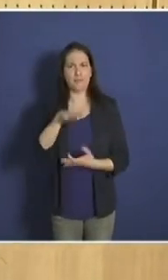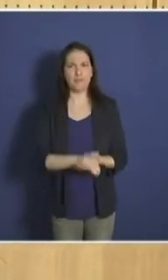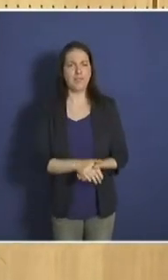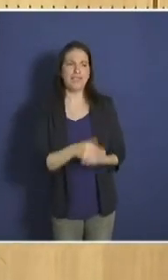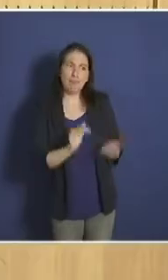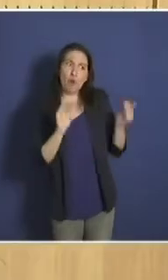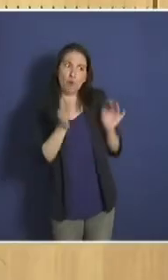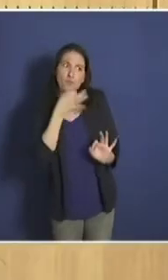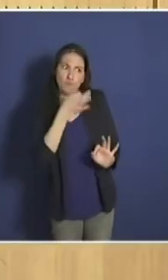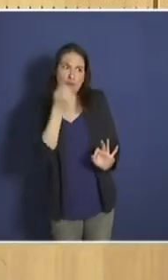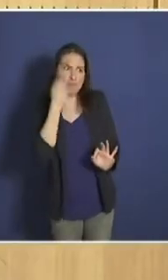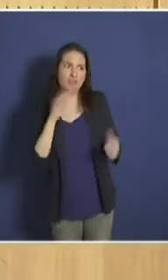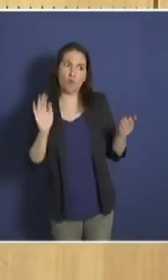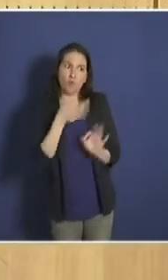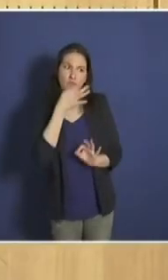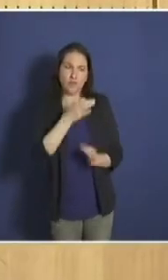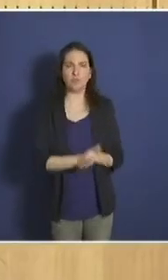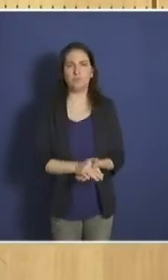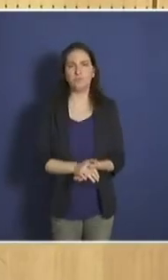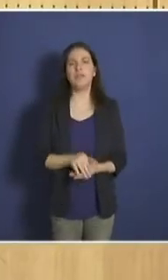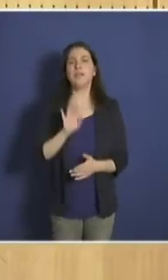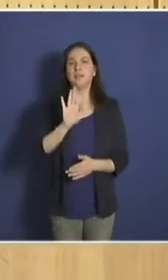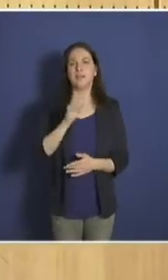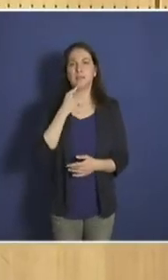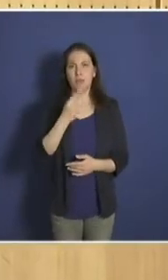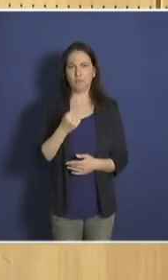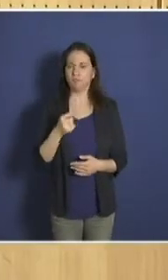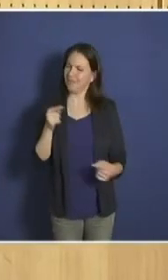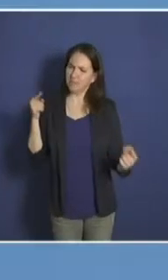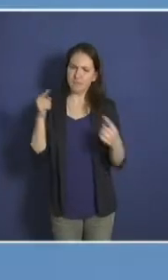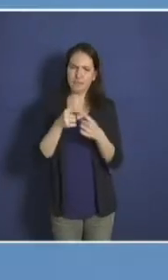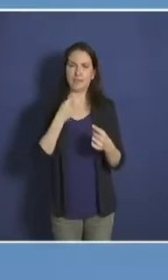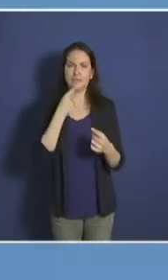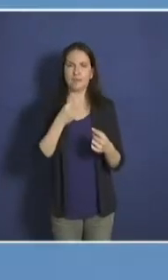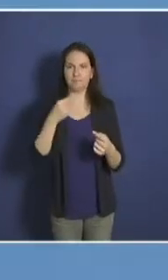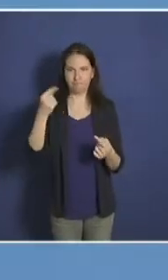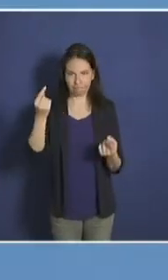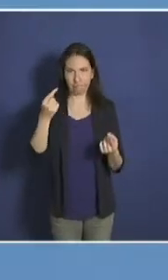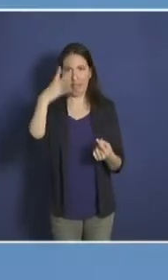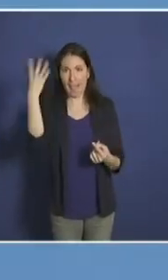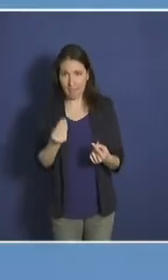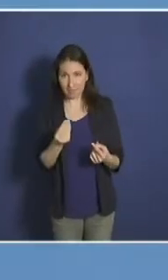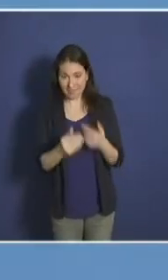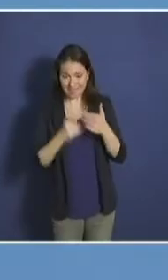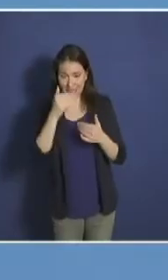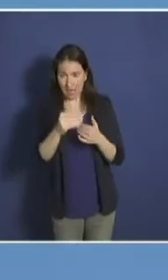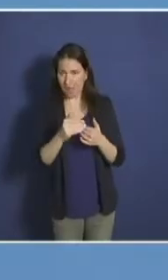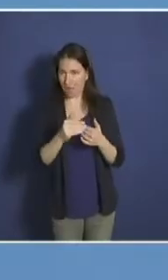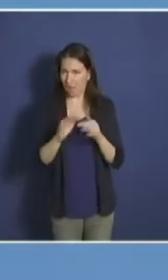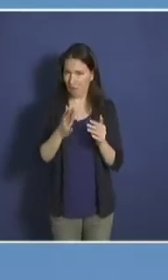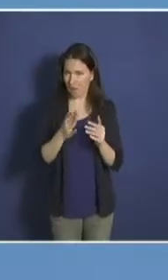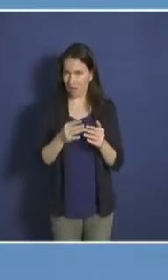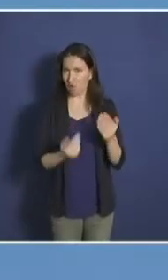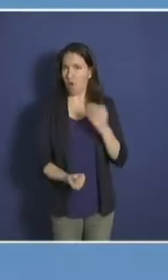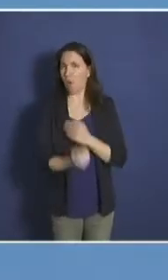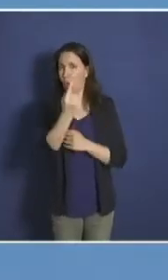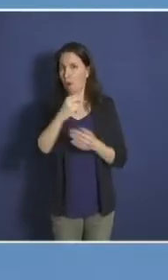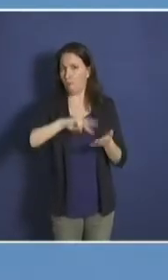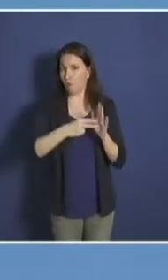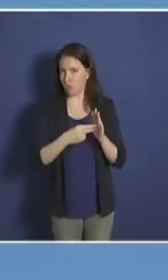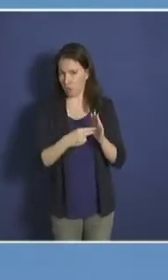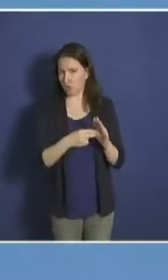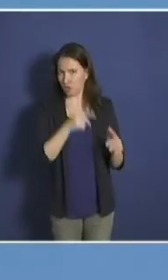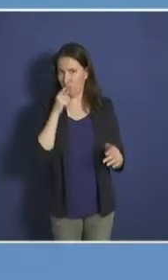kurze Frage, dann stellen Sie eine kurze Frage. Schließen Sie es aus, dass Sie nach dem Herbst nochmal in hoher politischer Funktion weiter verantwortlich